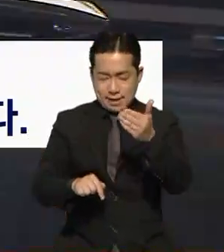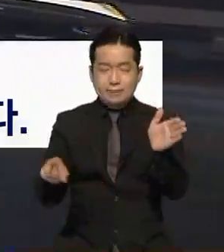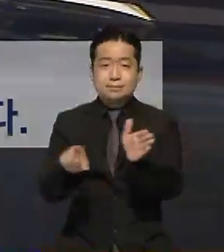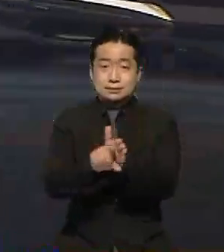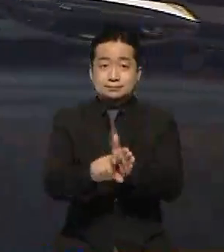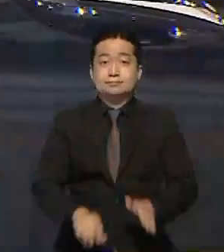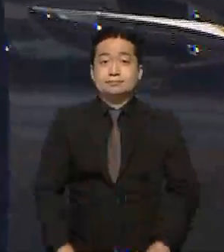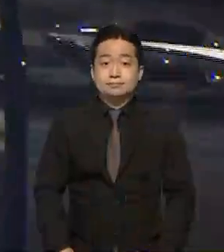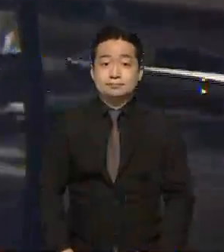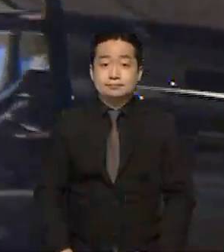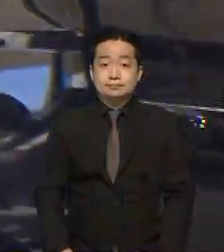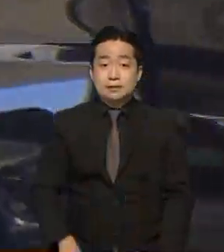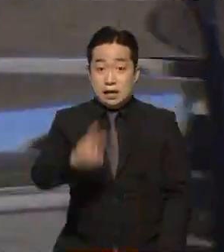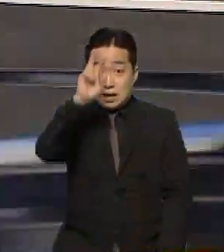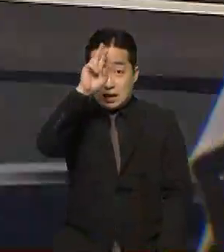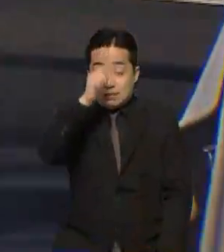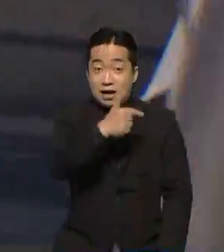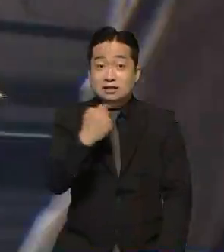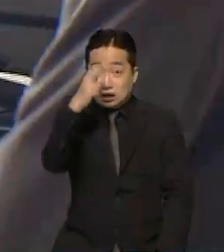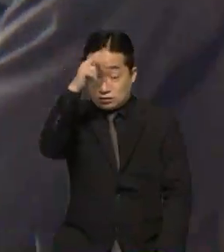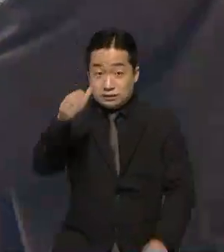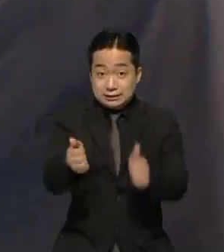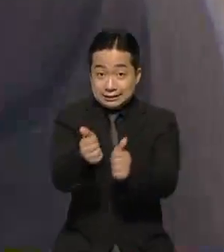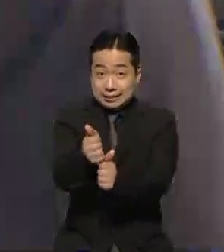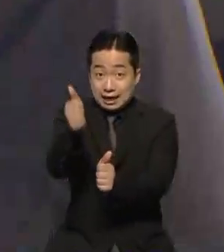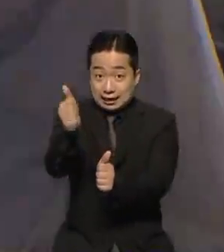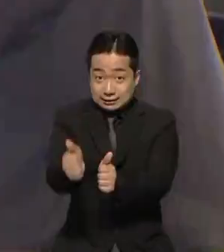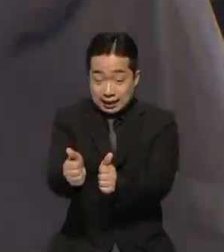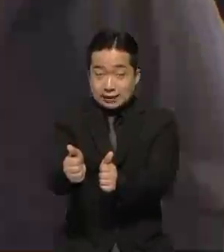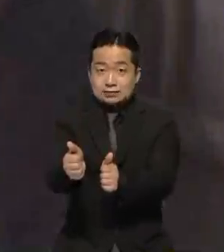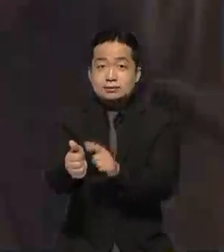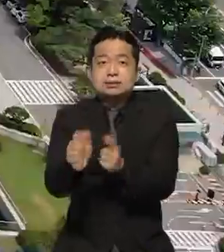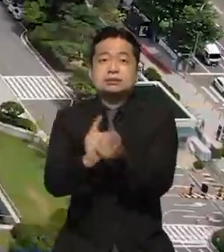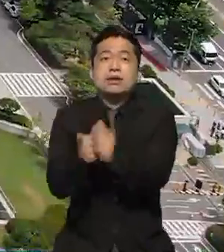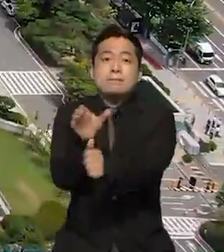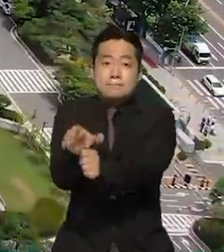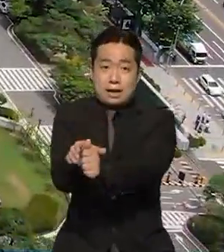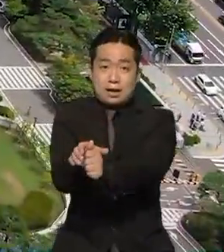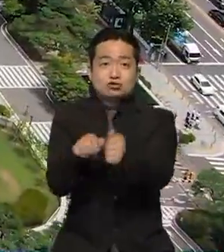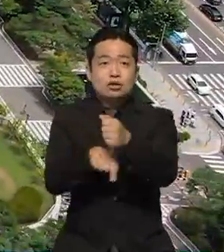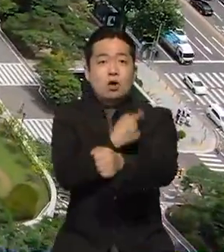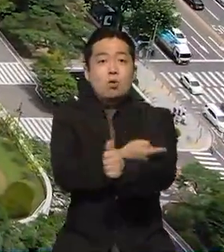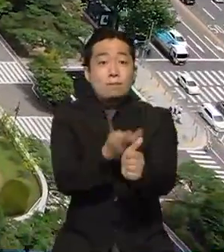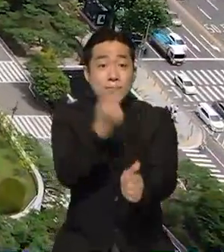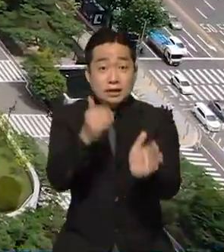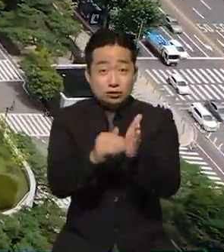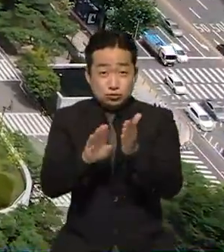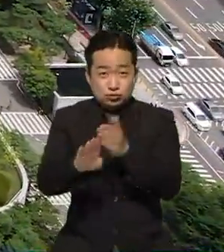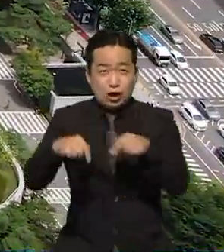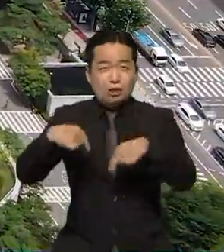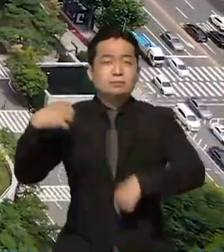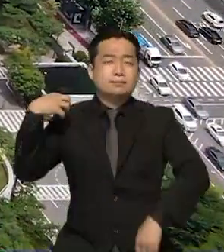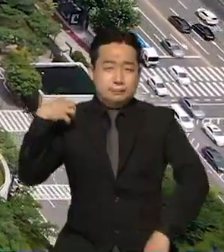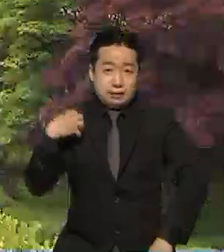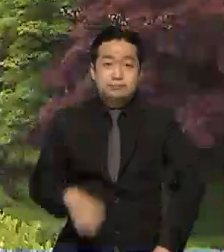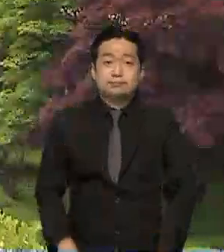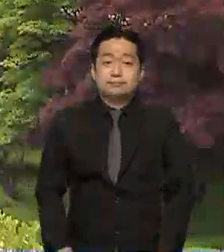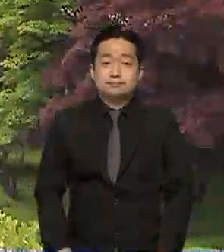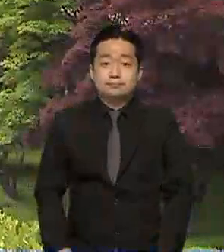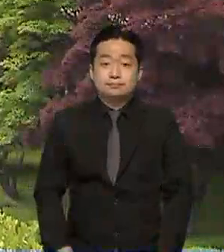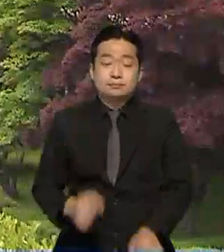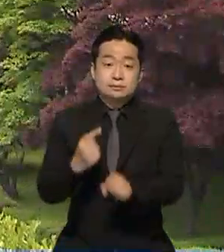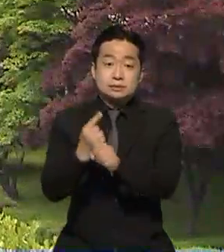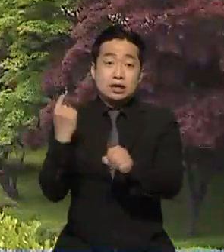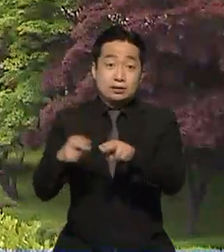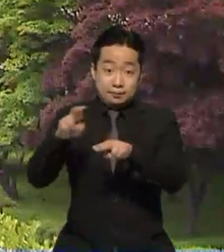믿습니다. 박성진 대검차장이 총장 대행을 맡아 수사권 폐지 이후 검찰을 이끌게 됐습니다.